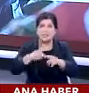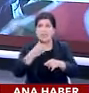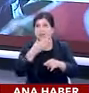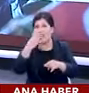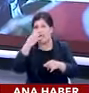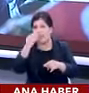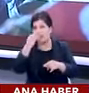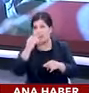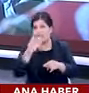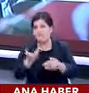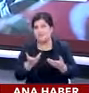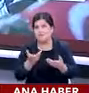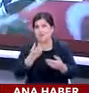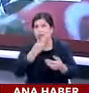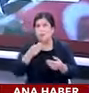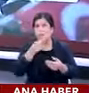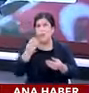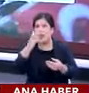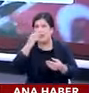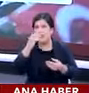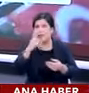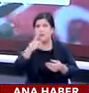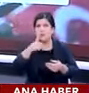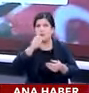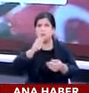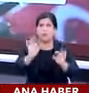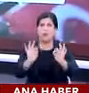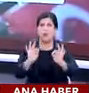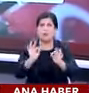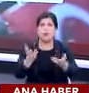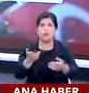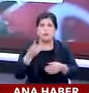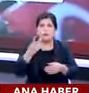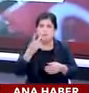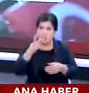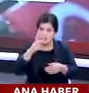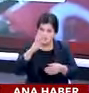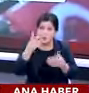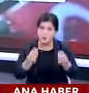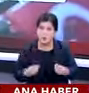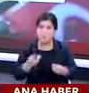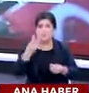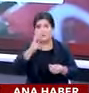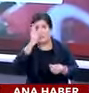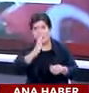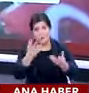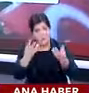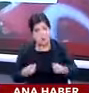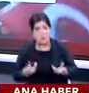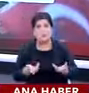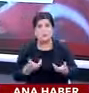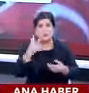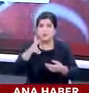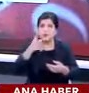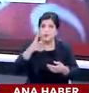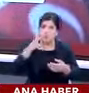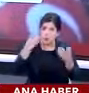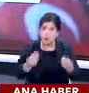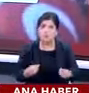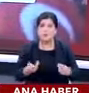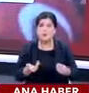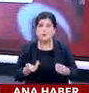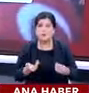ikramiyesi emekli ikramiyesi niye sabit kalıyor emekli ikramiyesi değil 2.000 olabilir 200500 TL olabilir 3000 TL